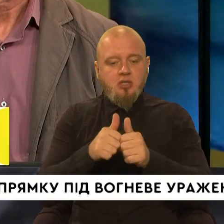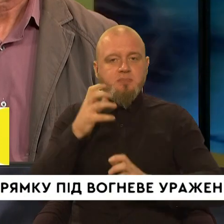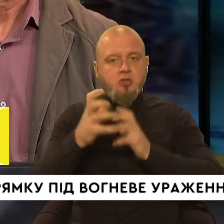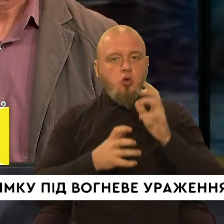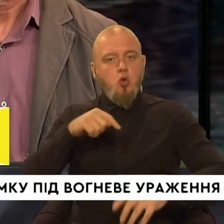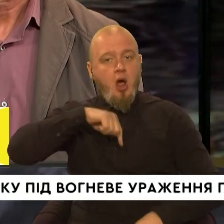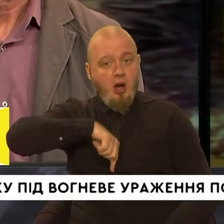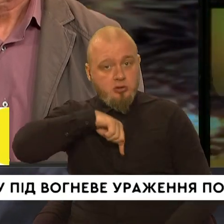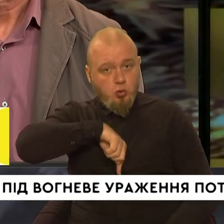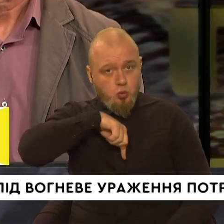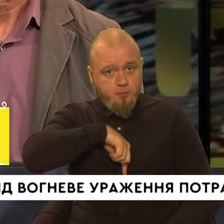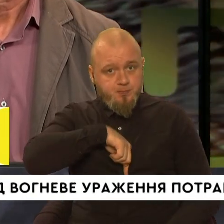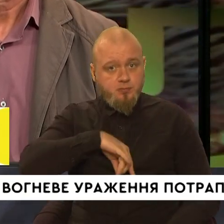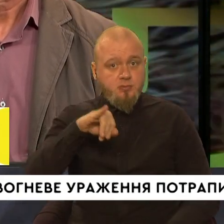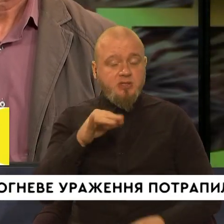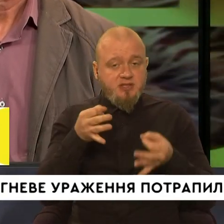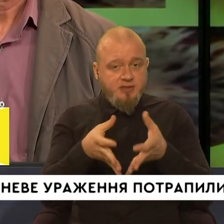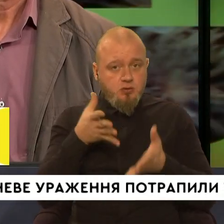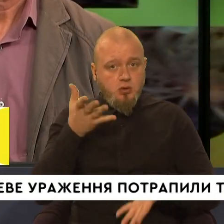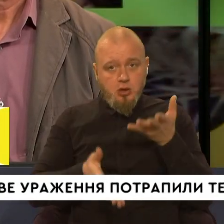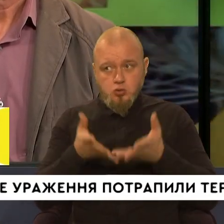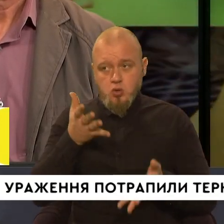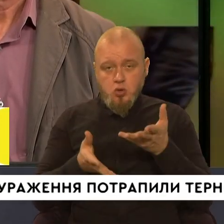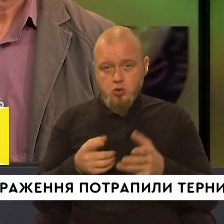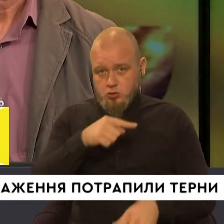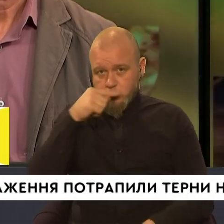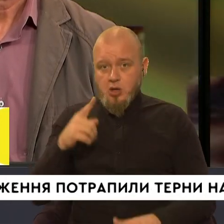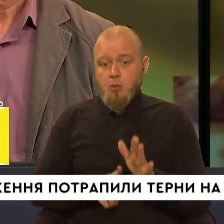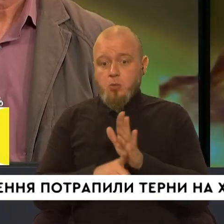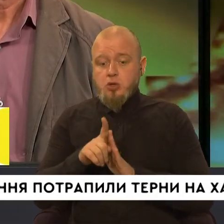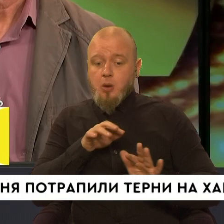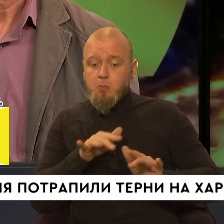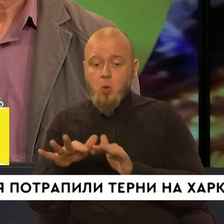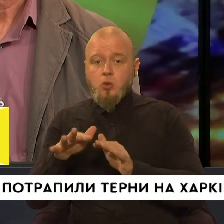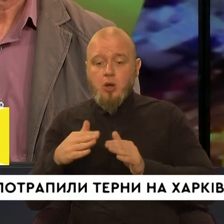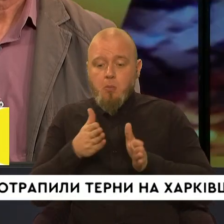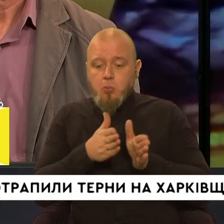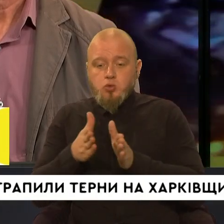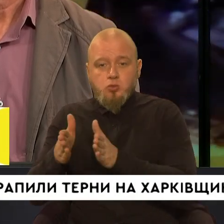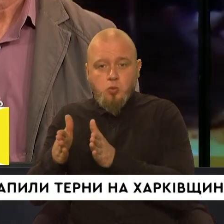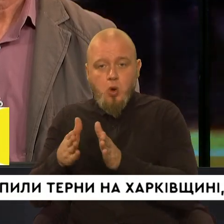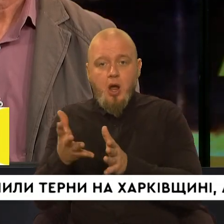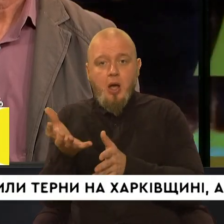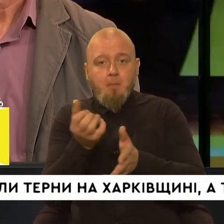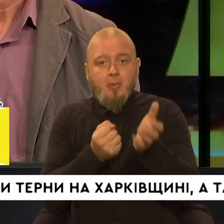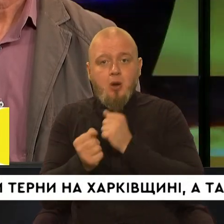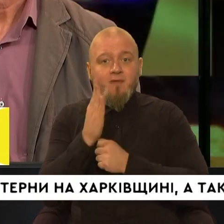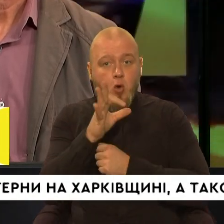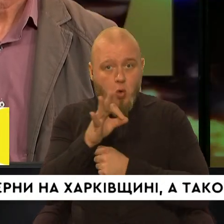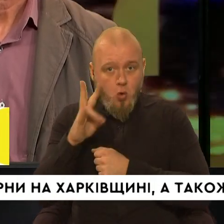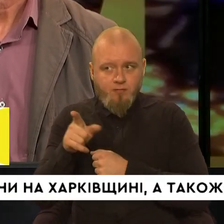міжнародного характеру. Ну і, звісно, якщо Росія почне проходити процедуру прийому в ООН,